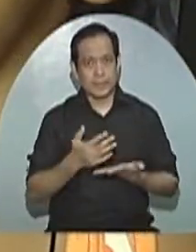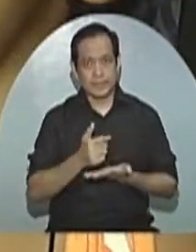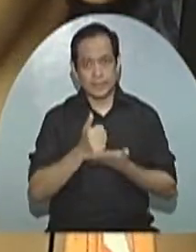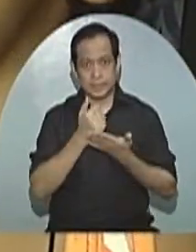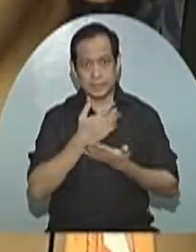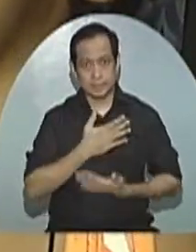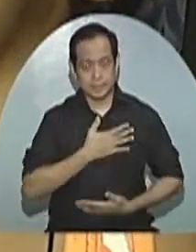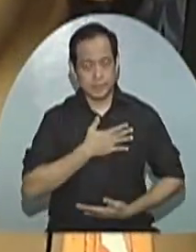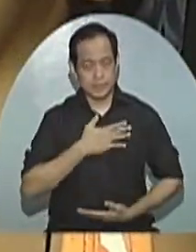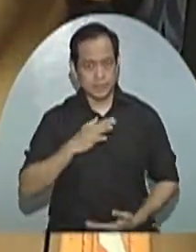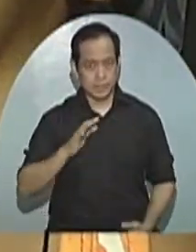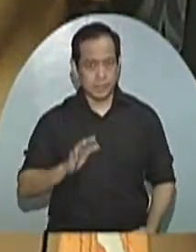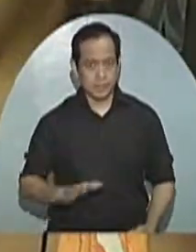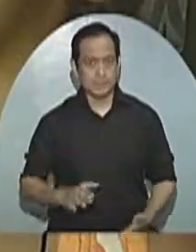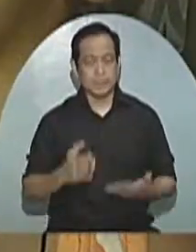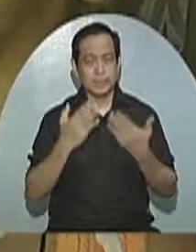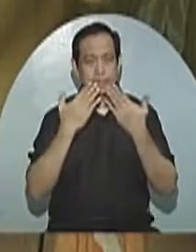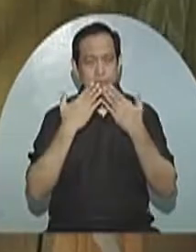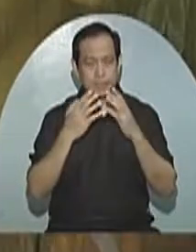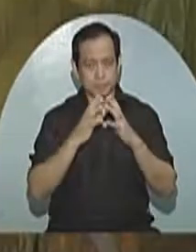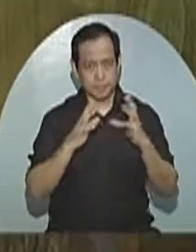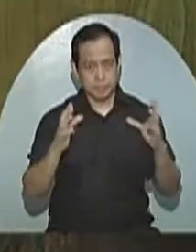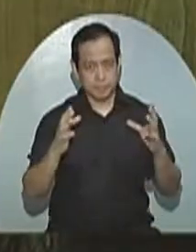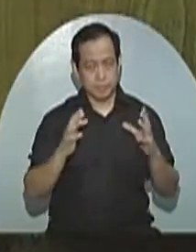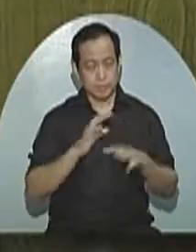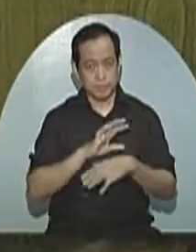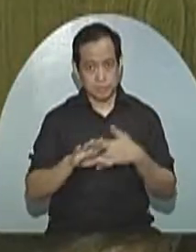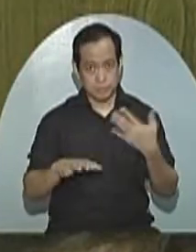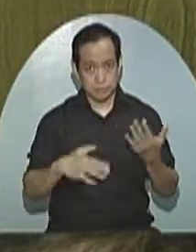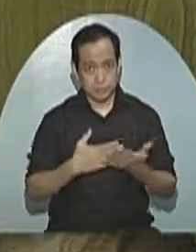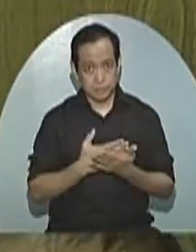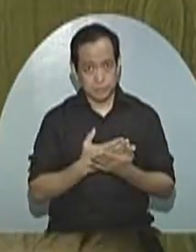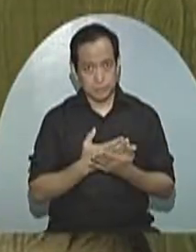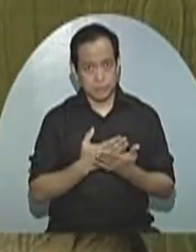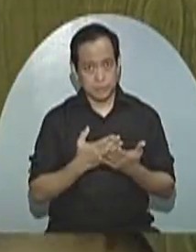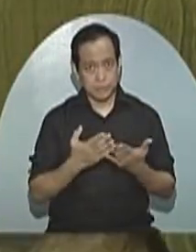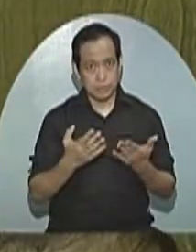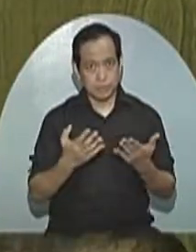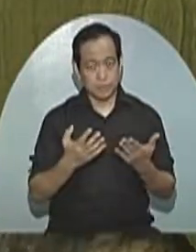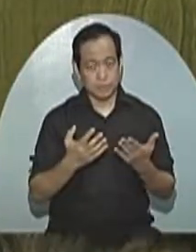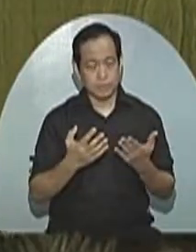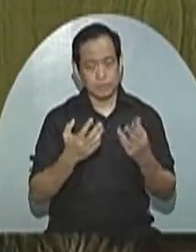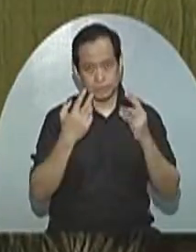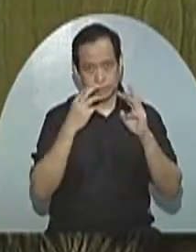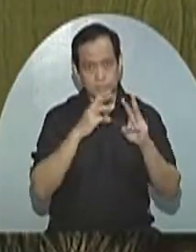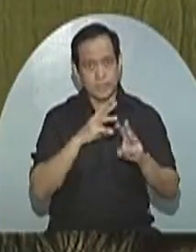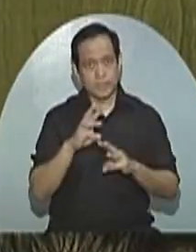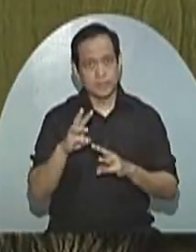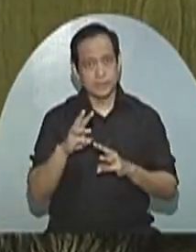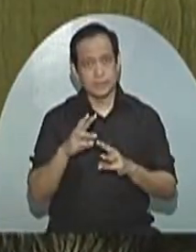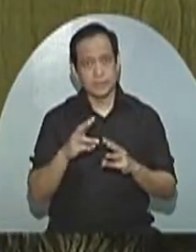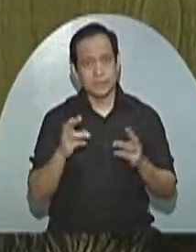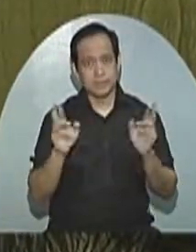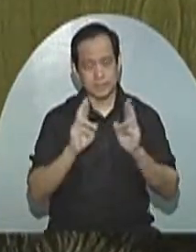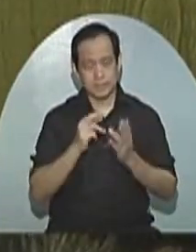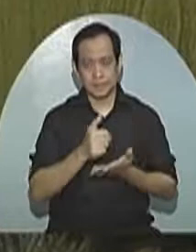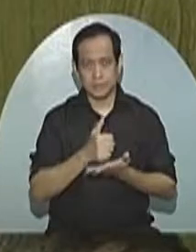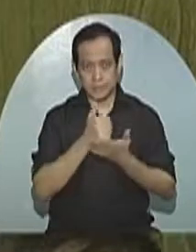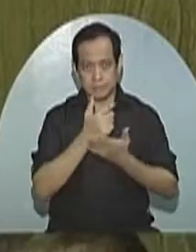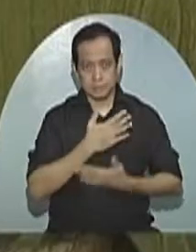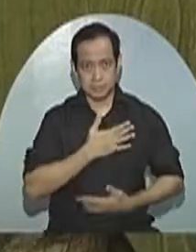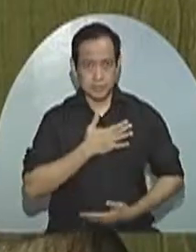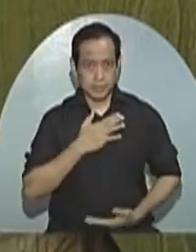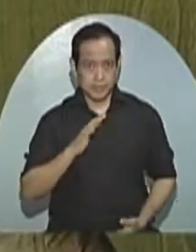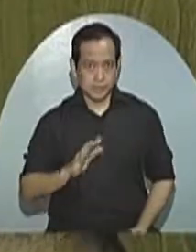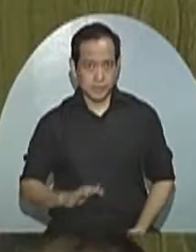matulungan niyo po siya. Maraming salamat po sa mga nandyan po para tumulong sa